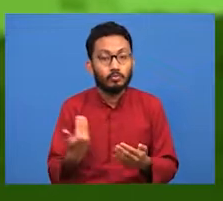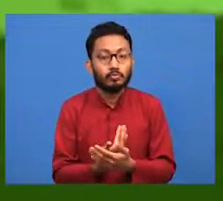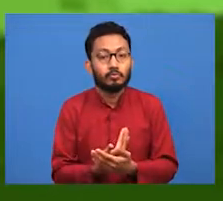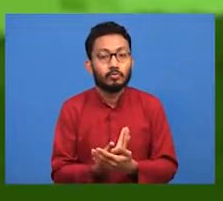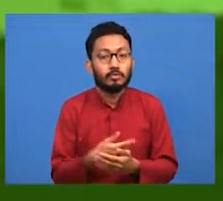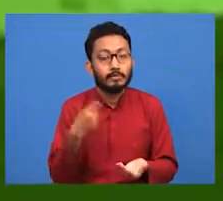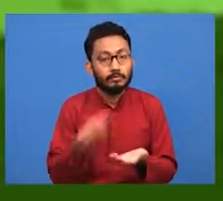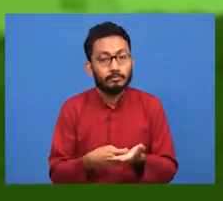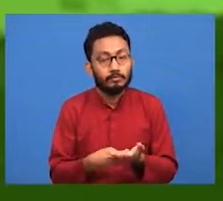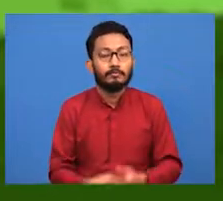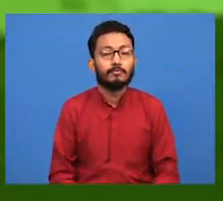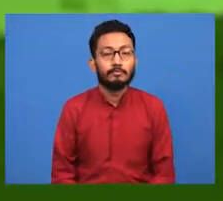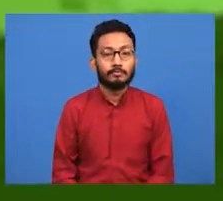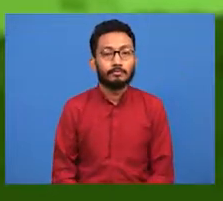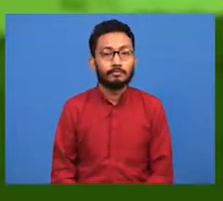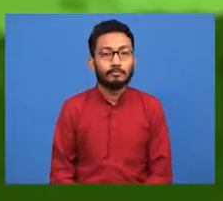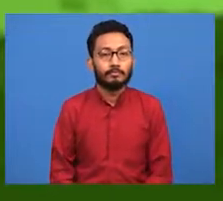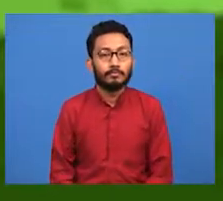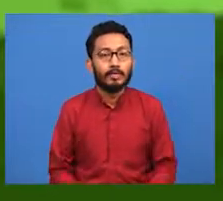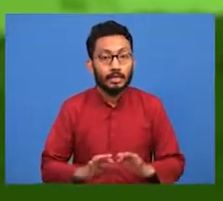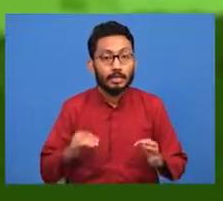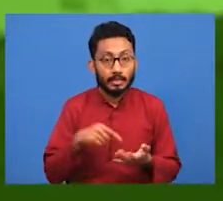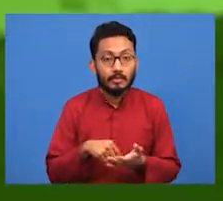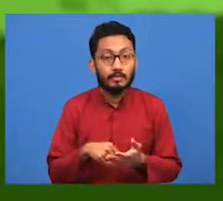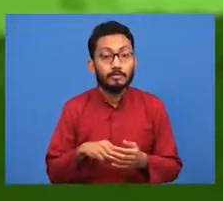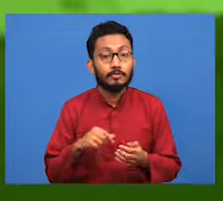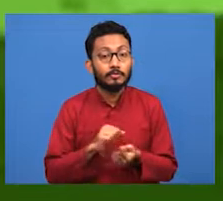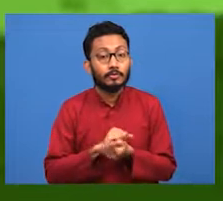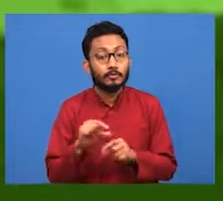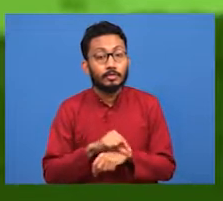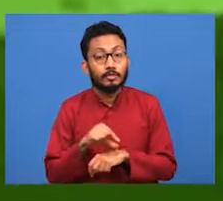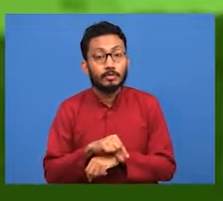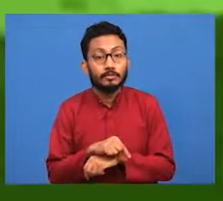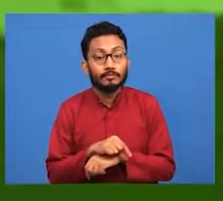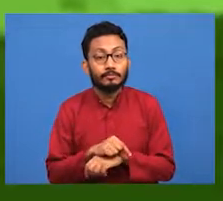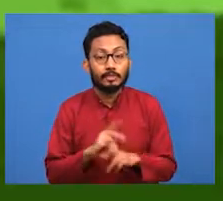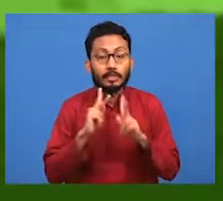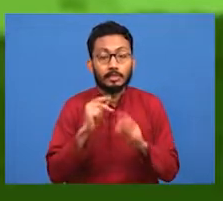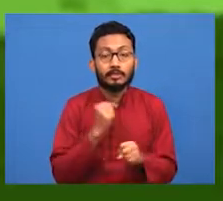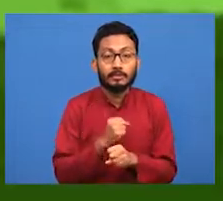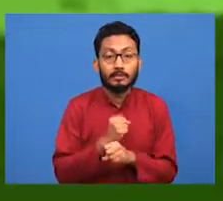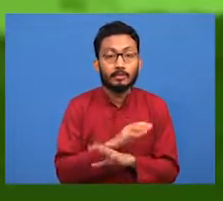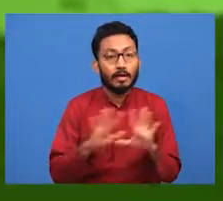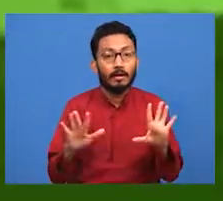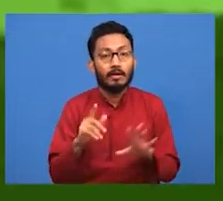tanpa pelengkap yang pendek, mudah difahami dan mempunyai makna yang sempurna.